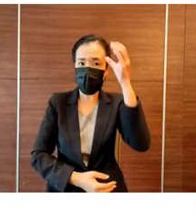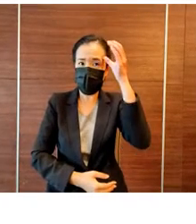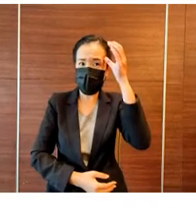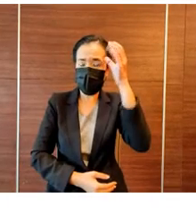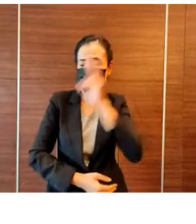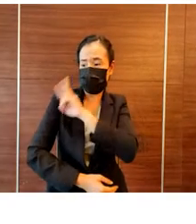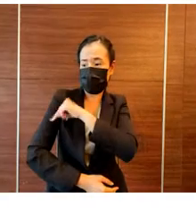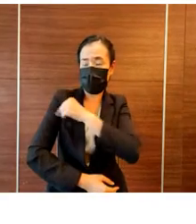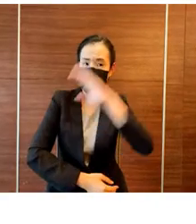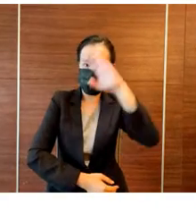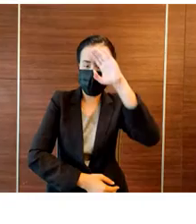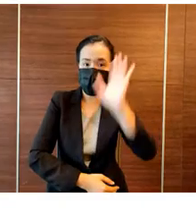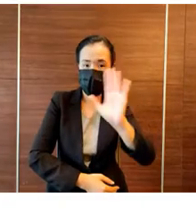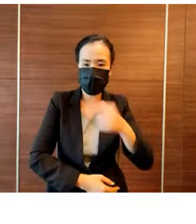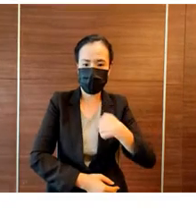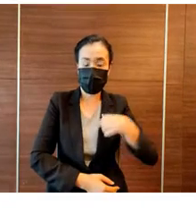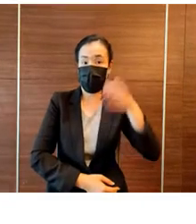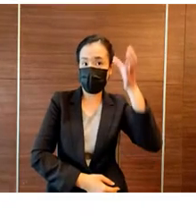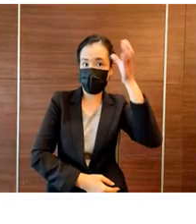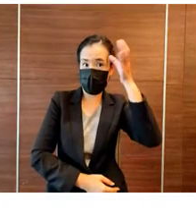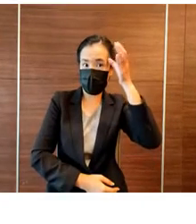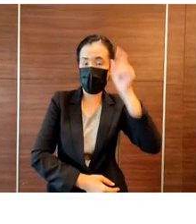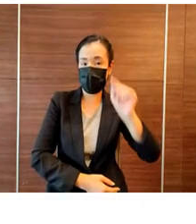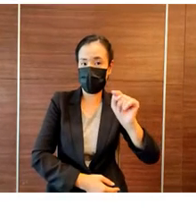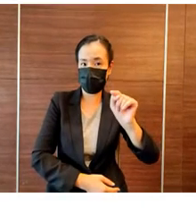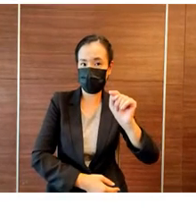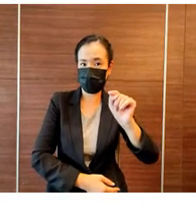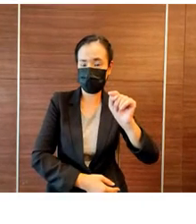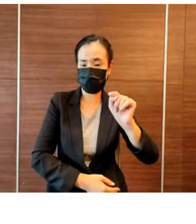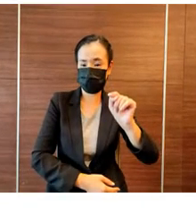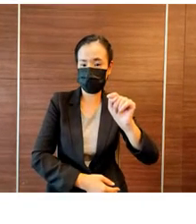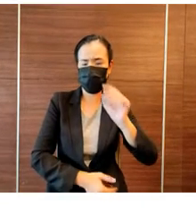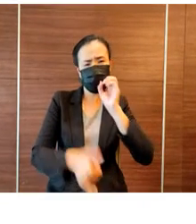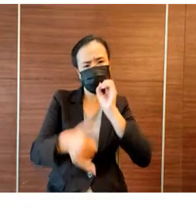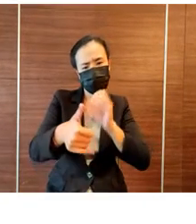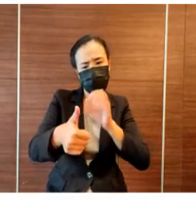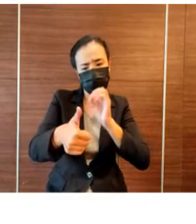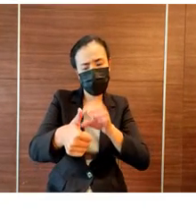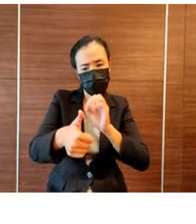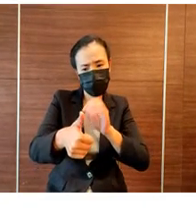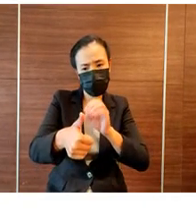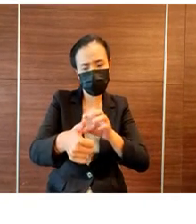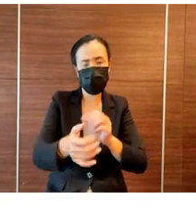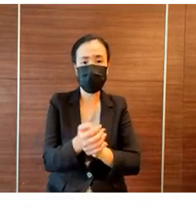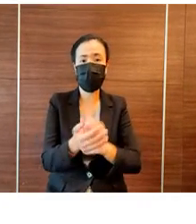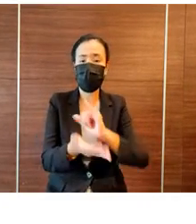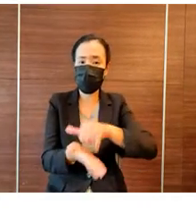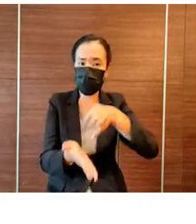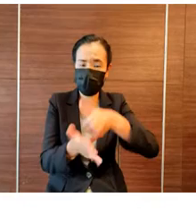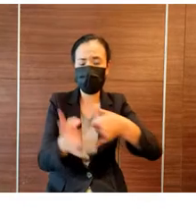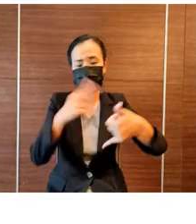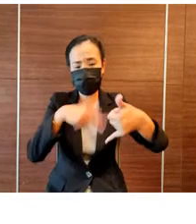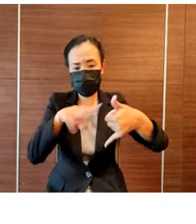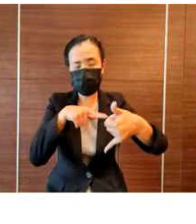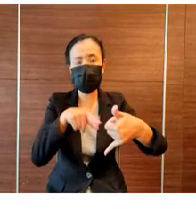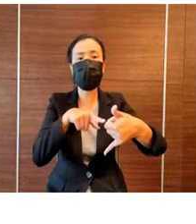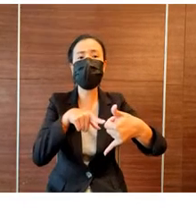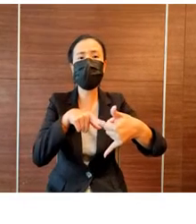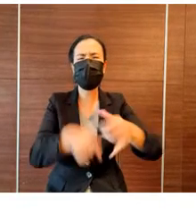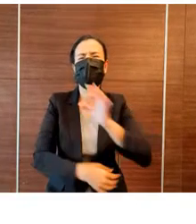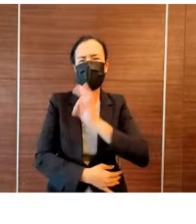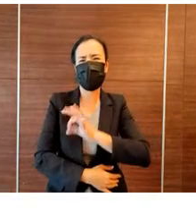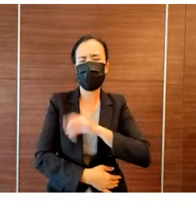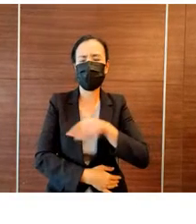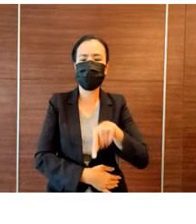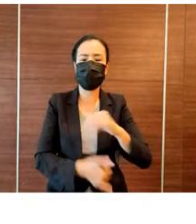ไข้เพราะถ้าเมื่อไหร่เรามองว่าเรามีความรู้หรือเป็นที่คนที่ต้องแบบต้องสอนต้องบำบัดต้องดูแลเขาเมื่อนั้นก็ตามเราจะรู้สึก